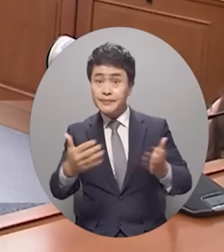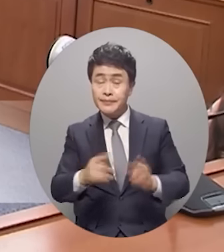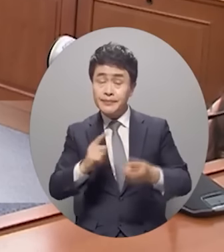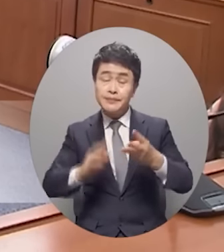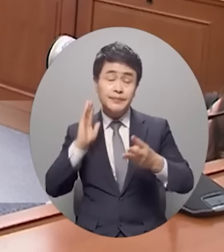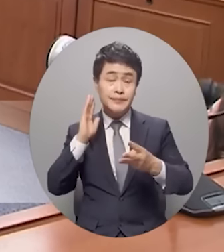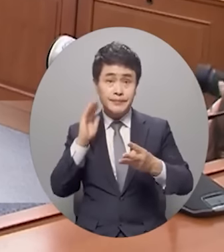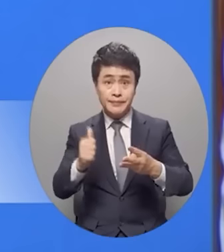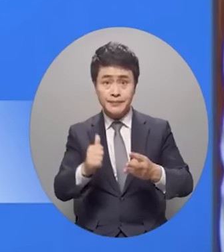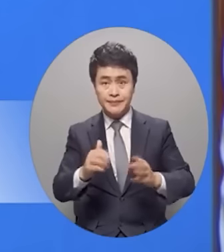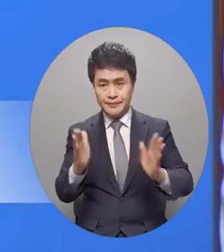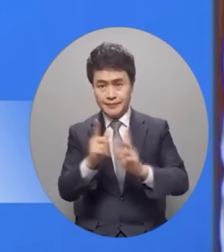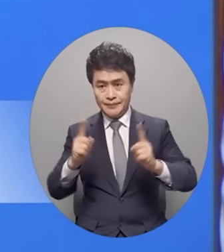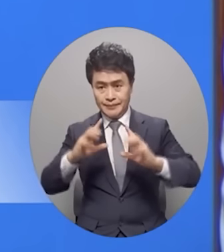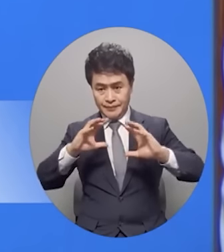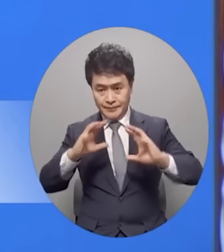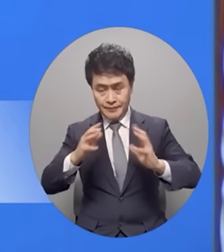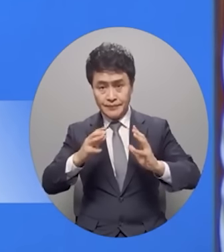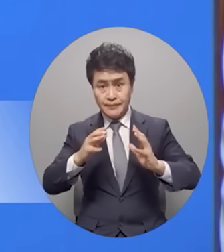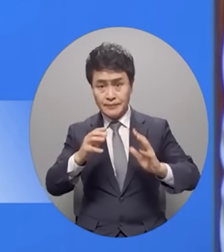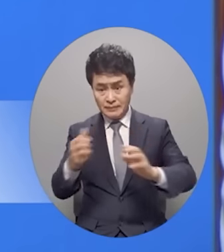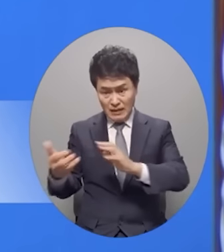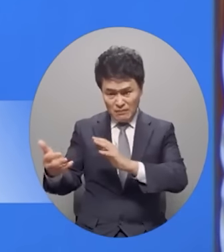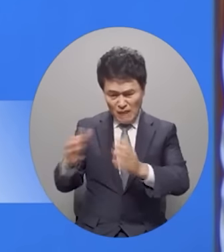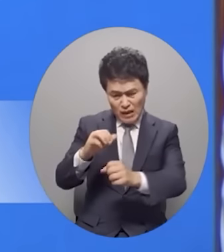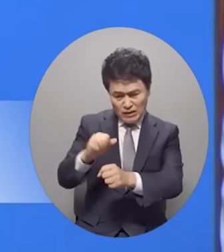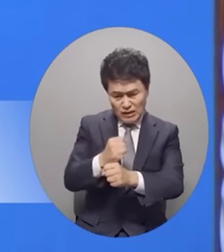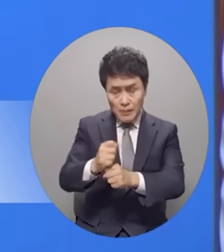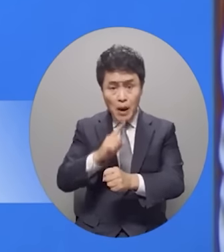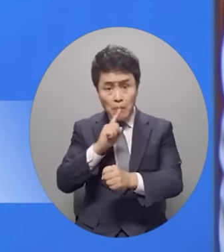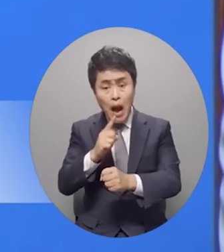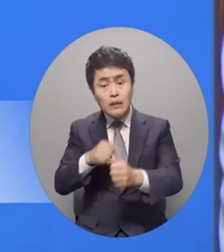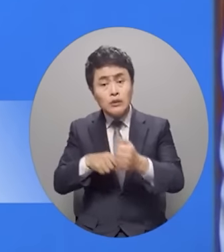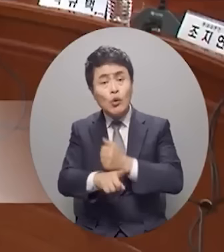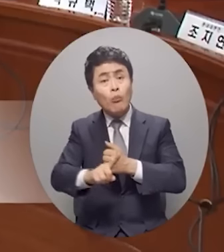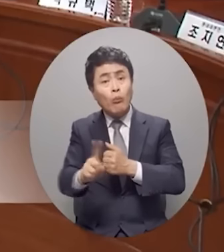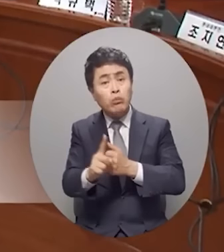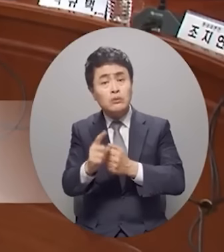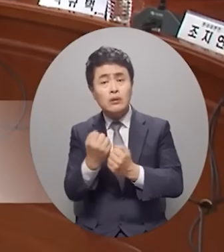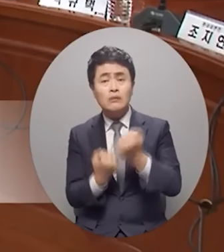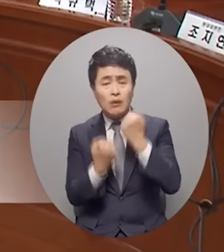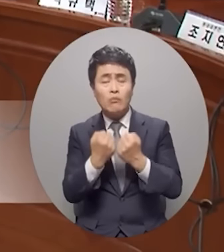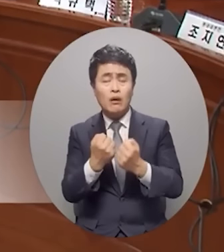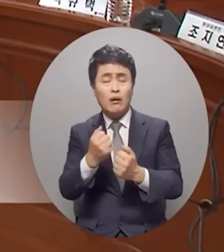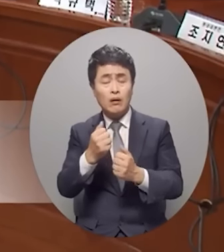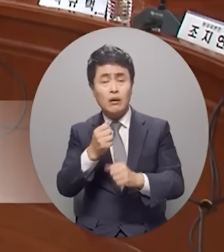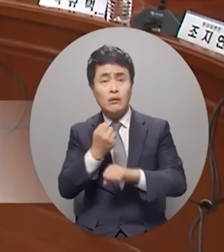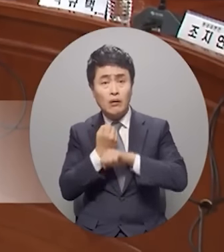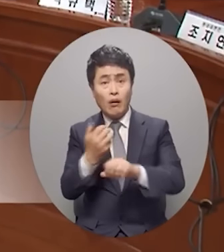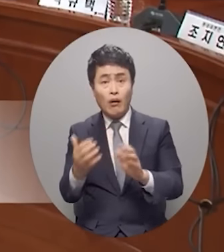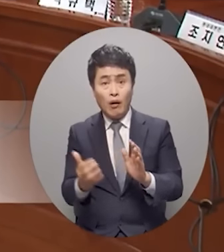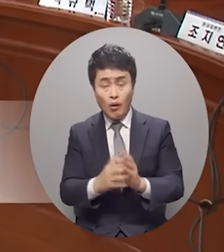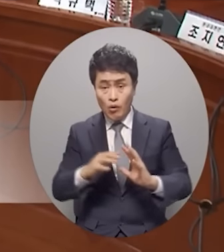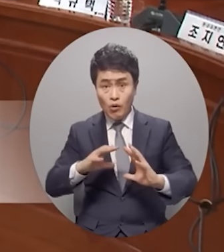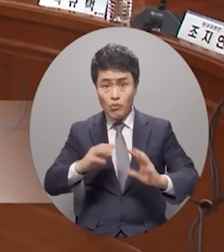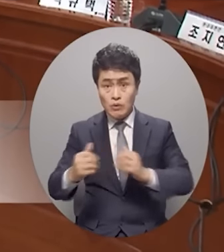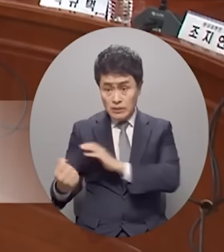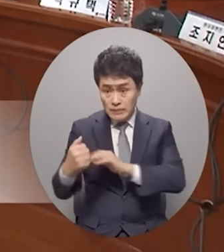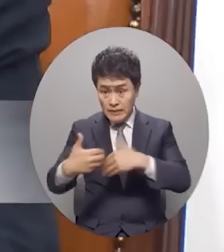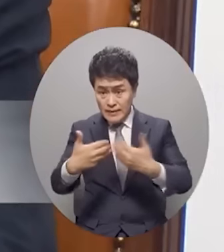대통령이 직접 국민 앞에 참사 음모론 발언을 해명하라고 요구했고 국민의 힘은 참사를